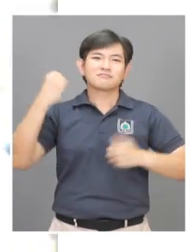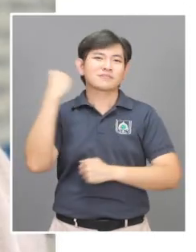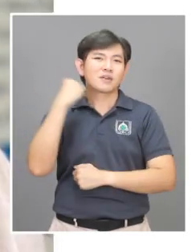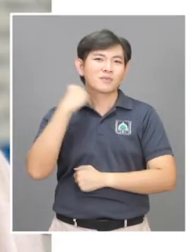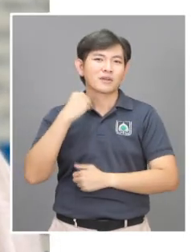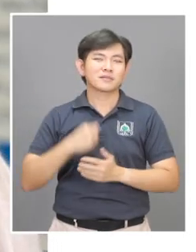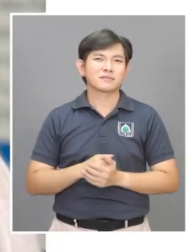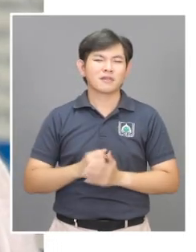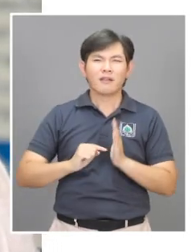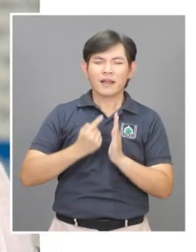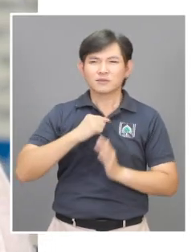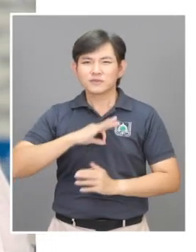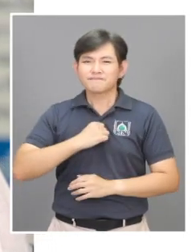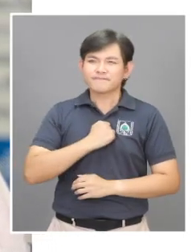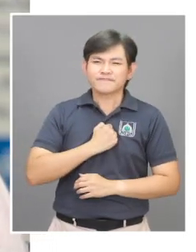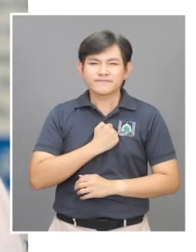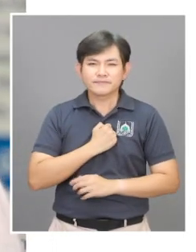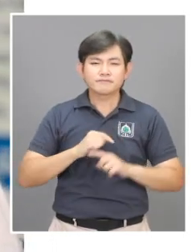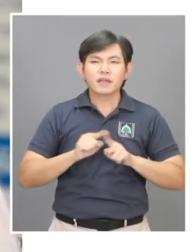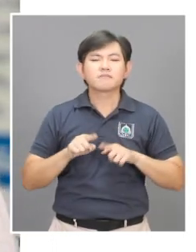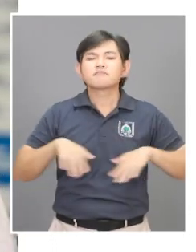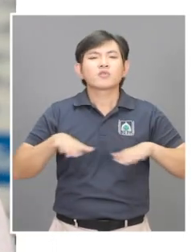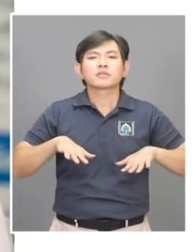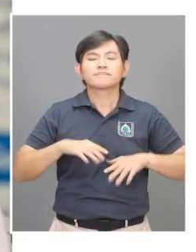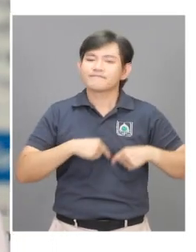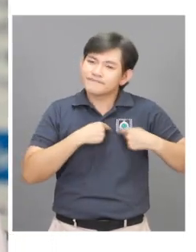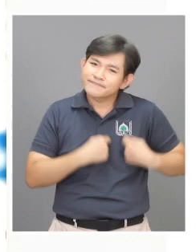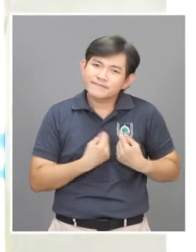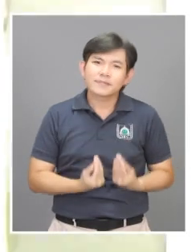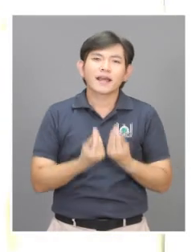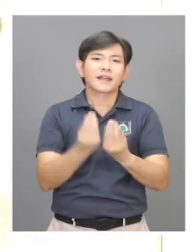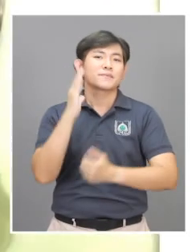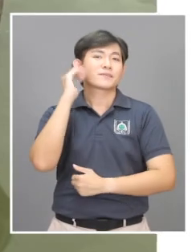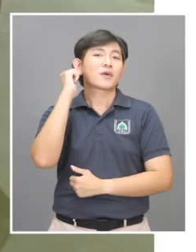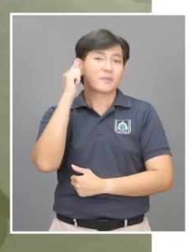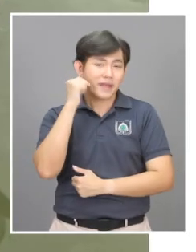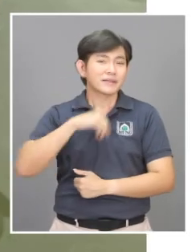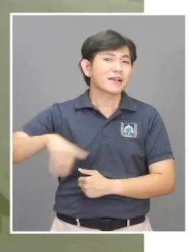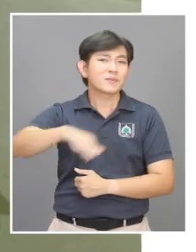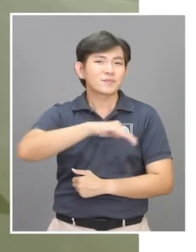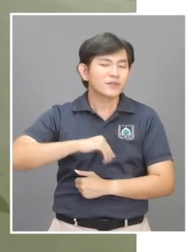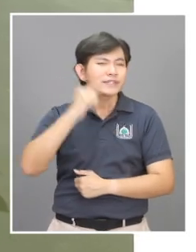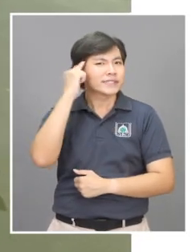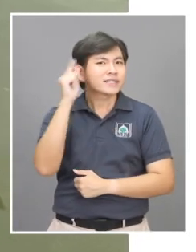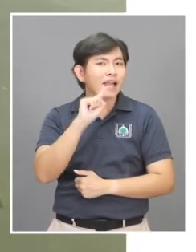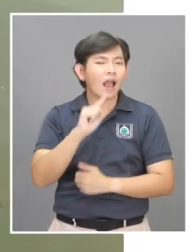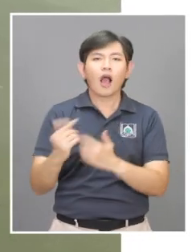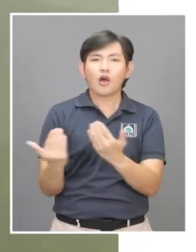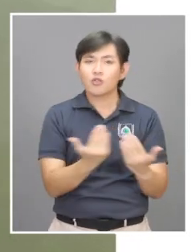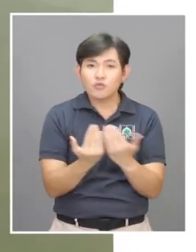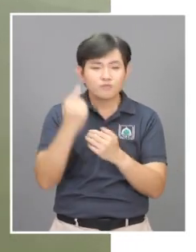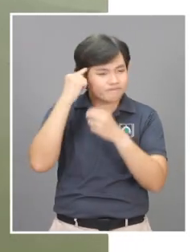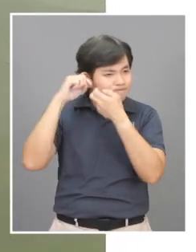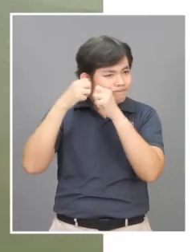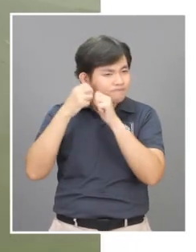กๆอาจจะทุกข์ใจหน่อยนะครับผมว่าเป็นเรื่องปกติอยากเป็นกำลังใจให้กับพ่อแม่ทุกคนนะครับว่าการมีลูกที่เป็นแบบ